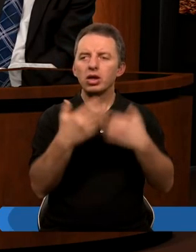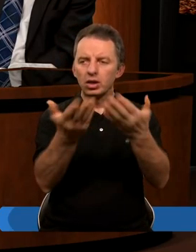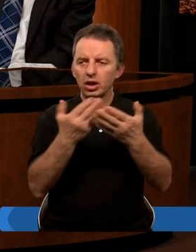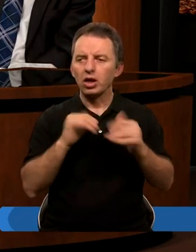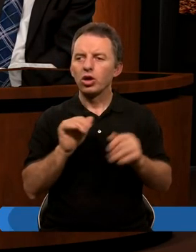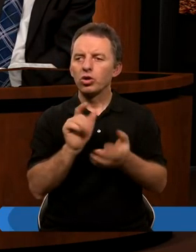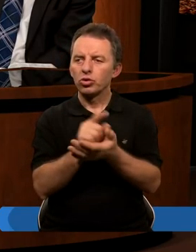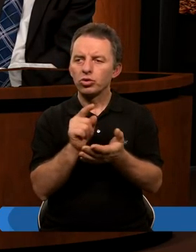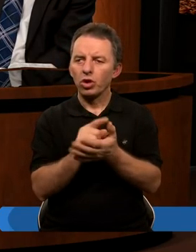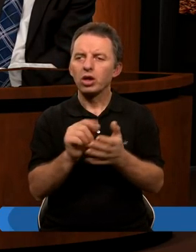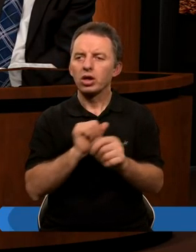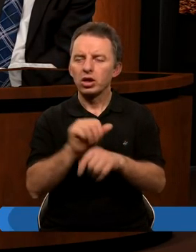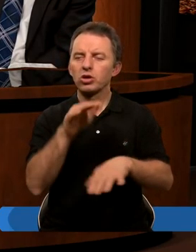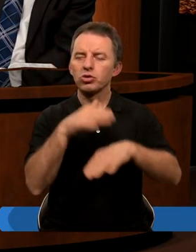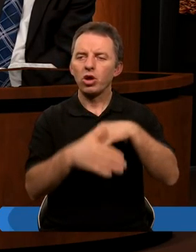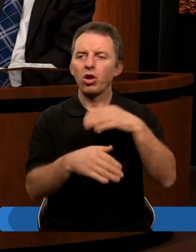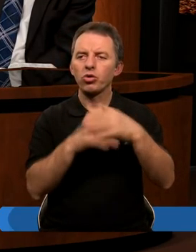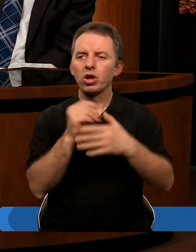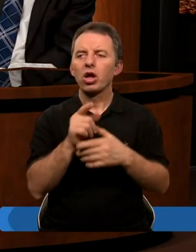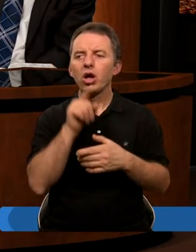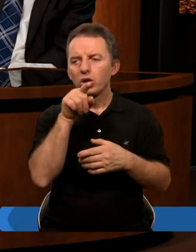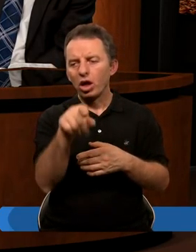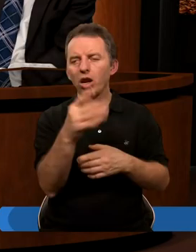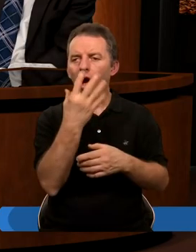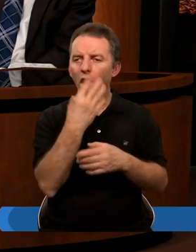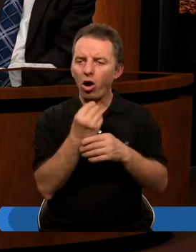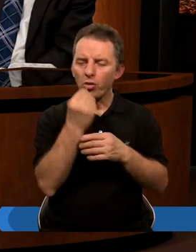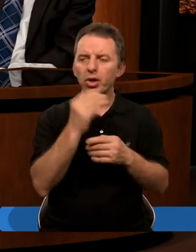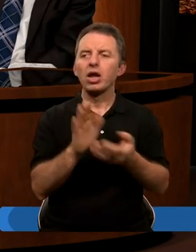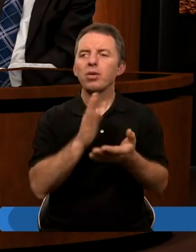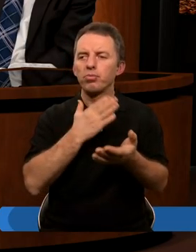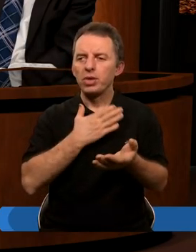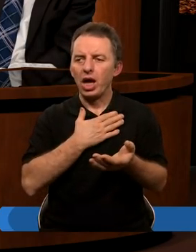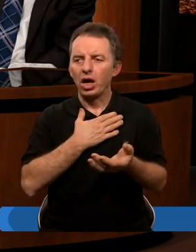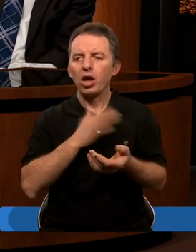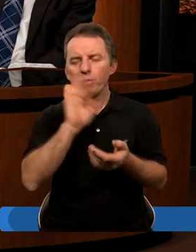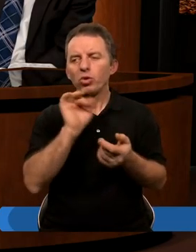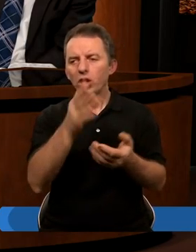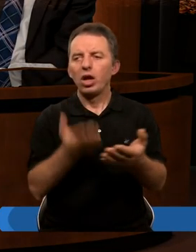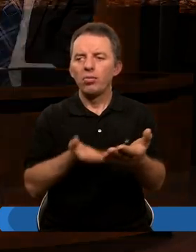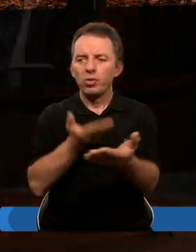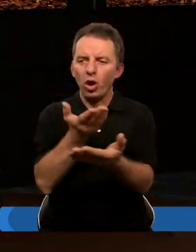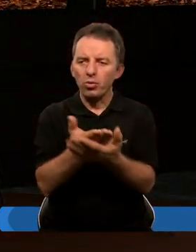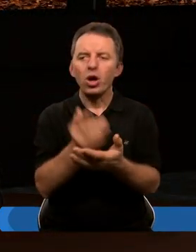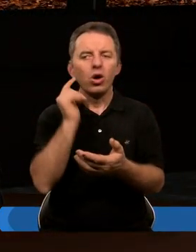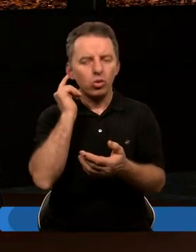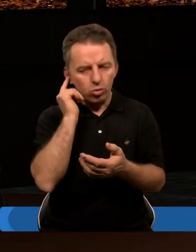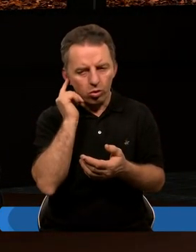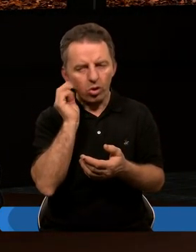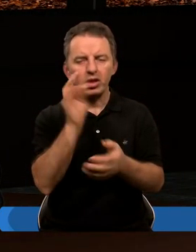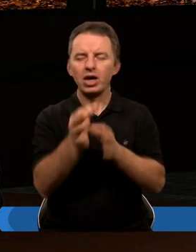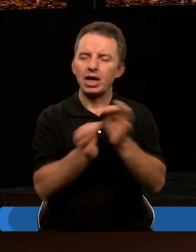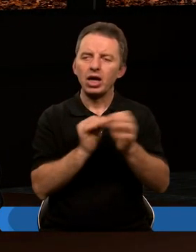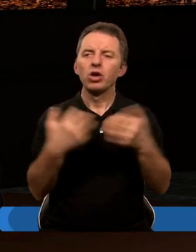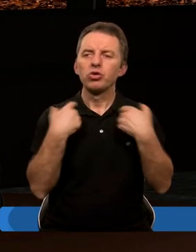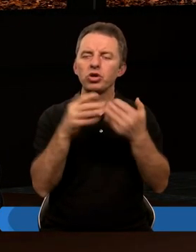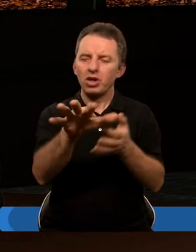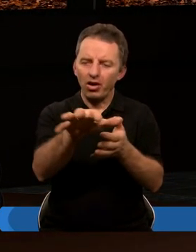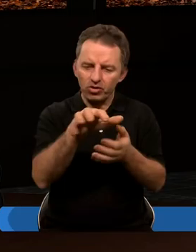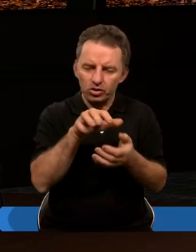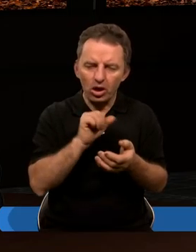szansę i jest szczęśliwy i dobrze taki obraz mieć, bo to nam właśnie Pan Bóg proponuje. Wiecie, jak słucham takie historie, takie z życia